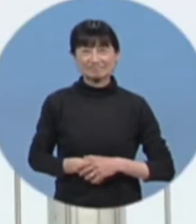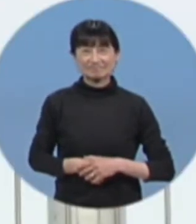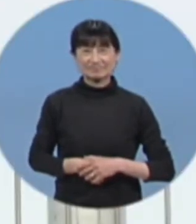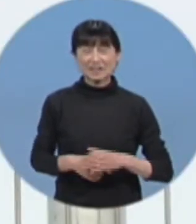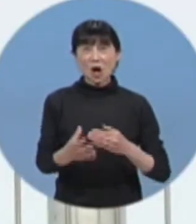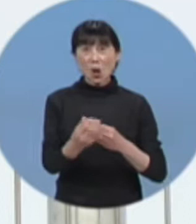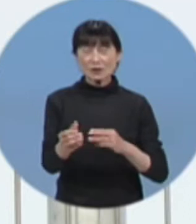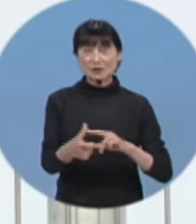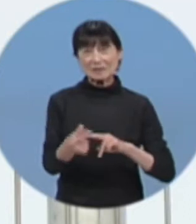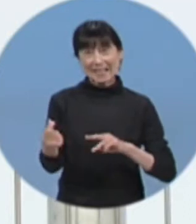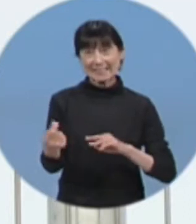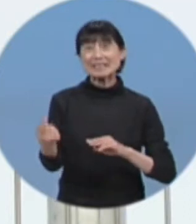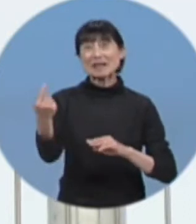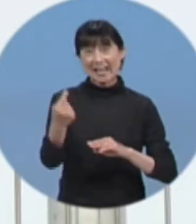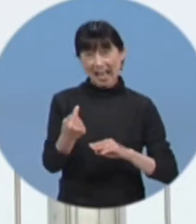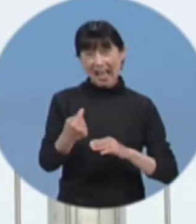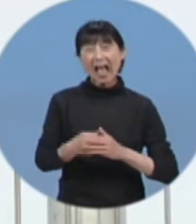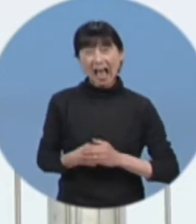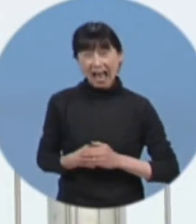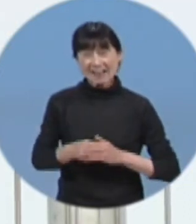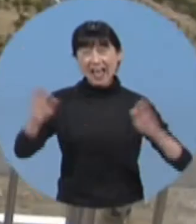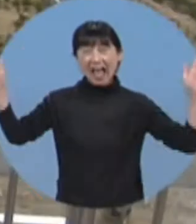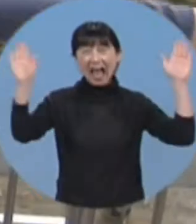富津岬にやってきました。